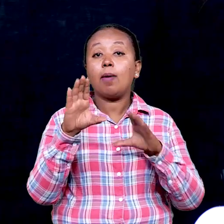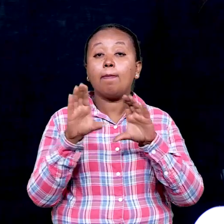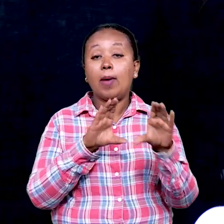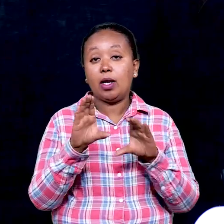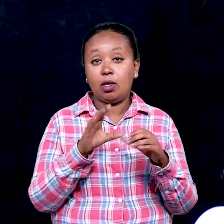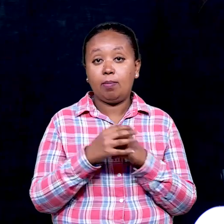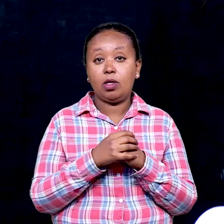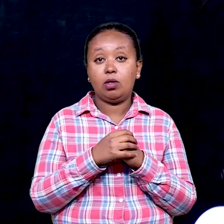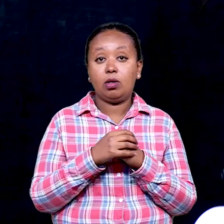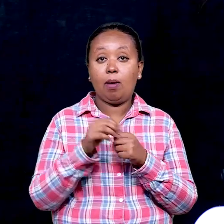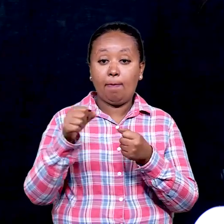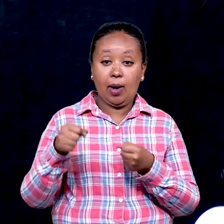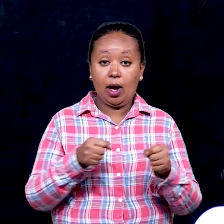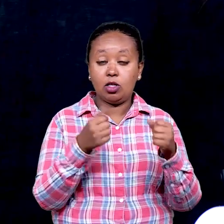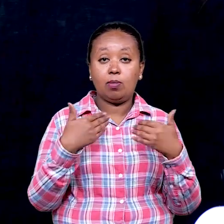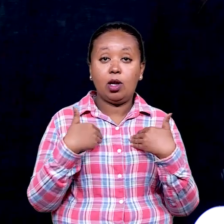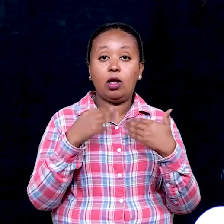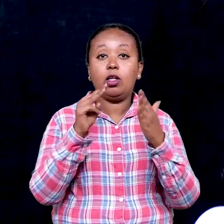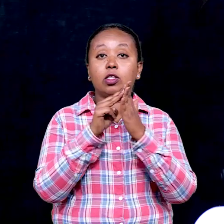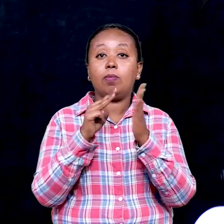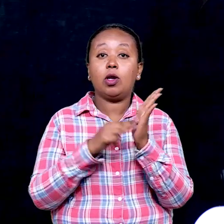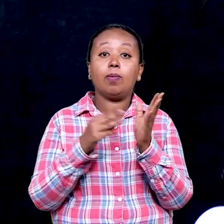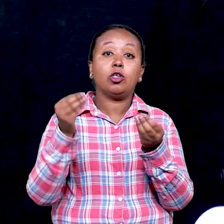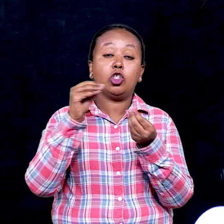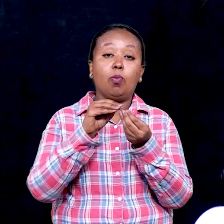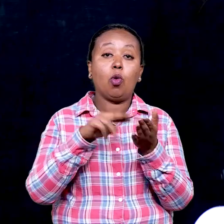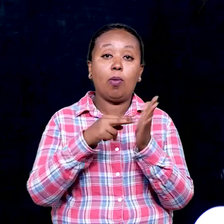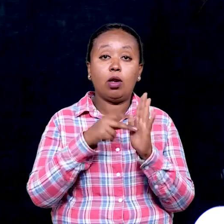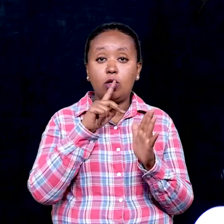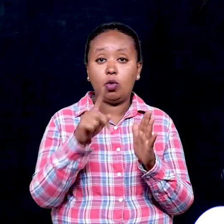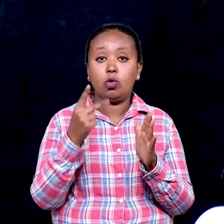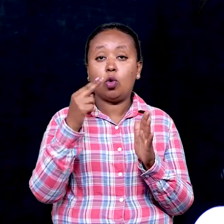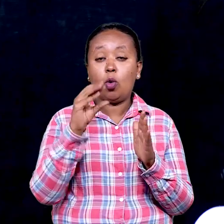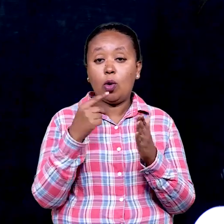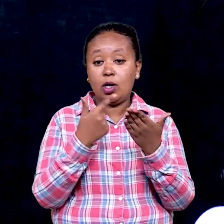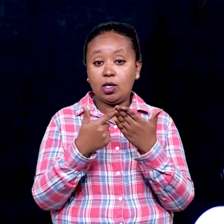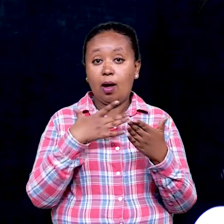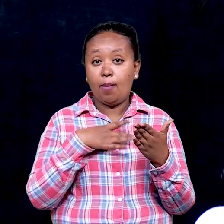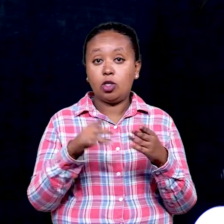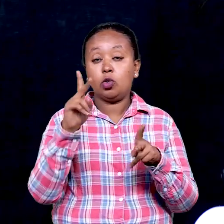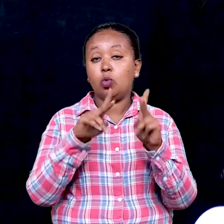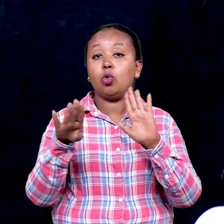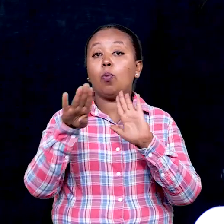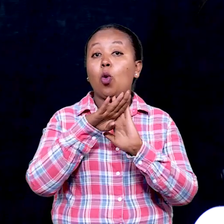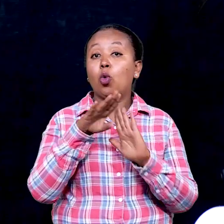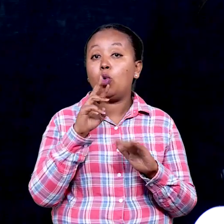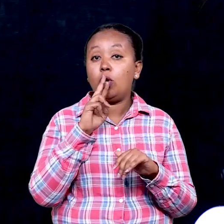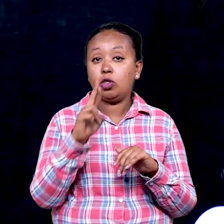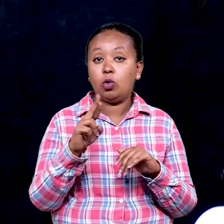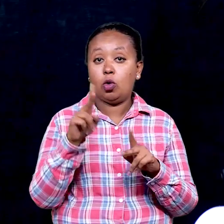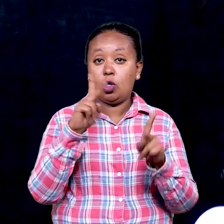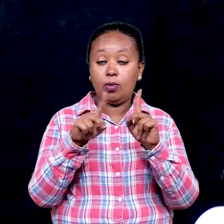ተጠያቂ የሚያደርግበት ሜካኒዝም አለ፣ የስነ ምግባሩንም ጨምሮ ማለት ነው። ሶ እነዛ አባላት ህዝብን የሚወክሉ